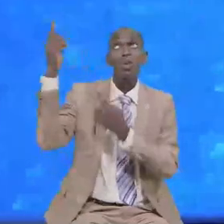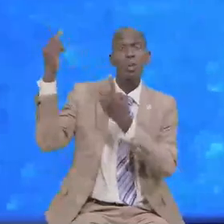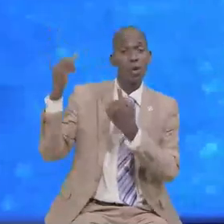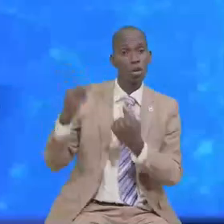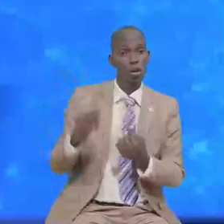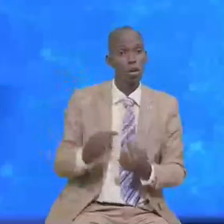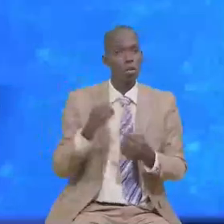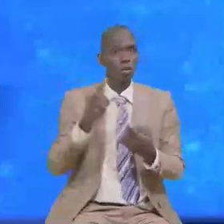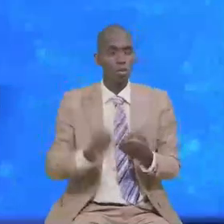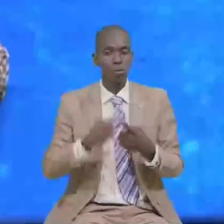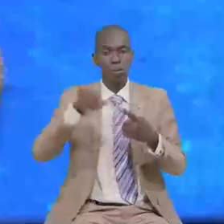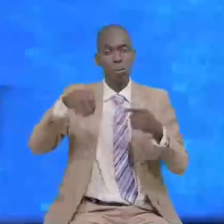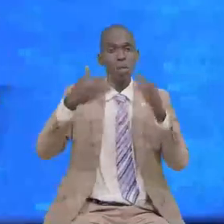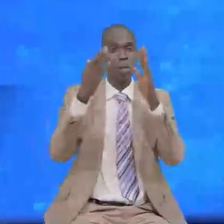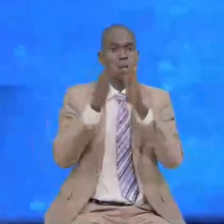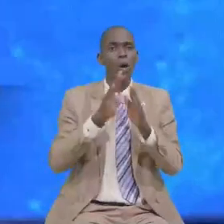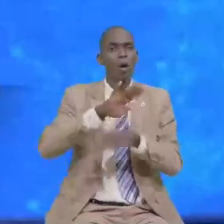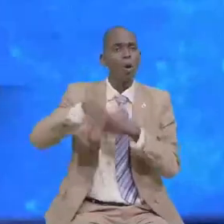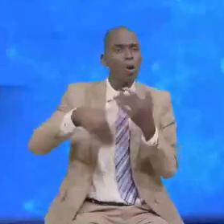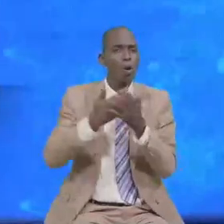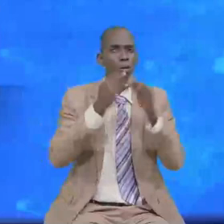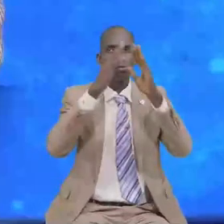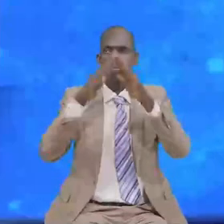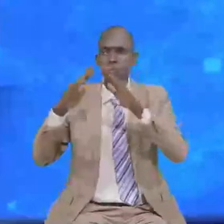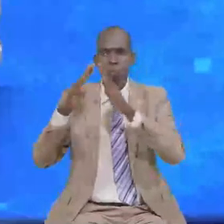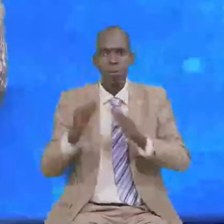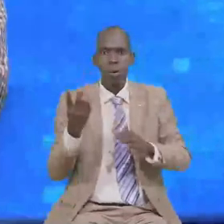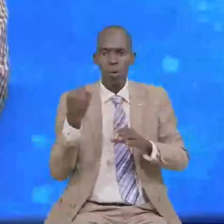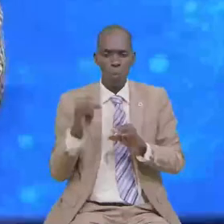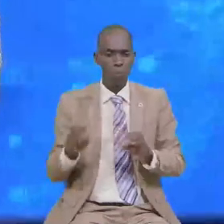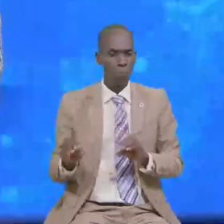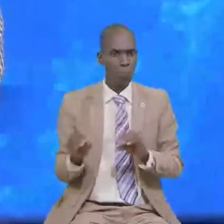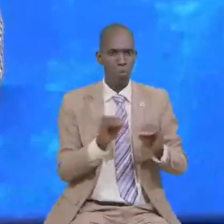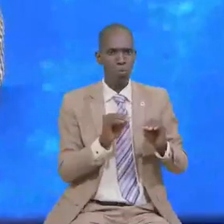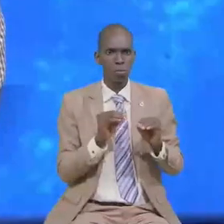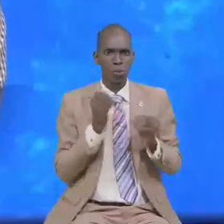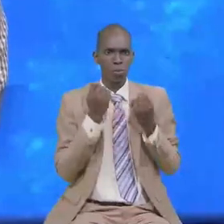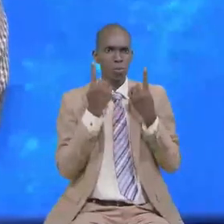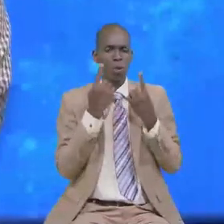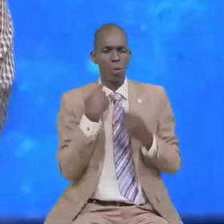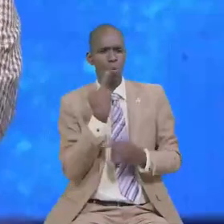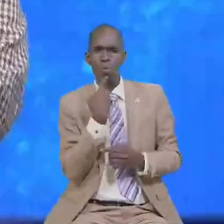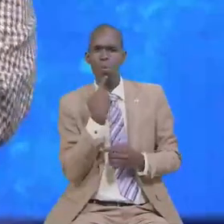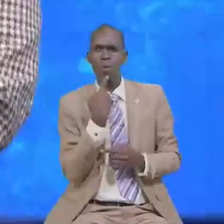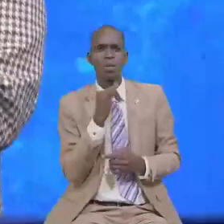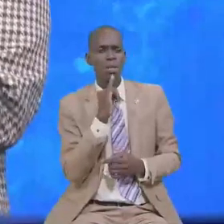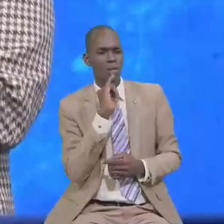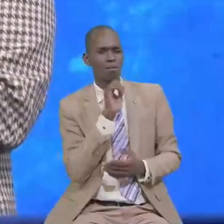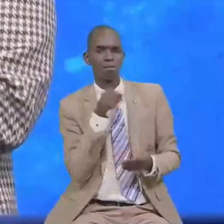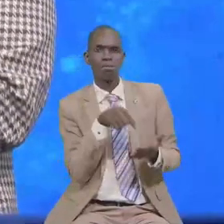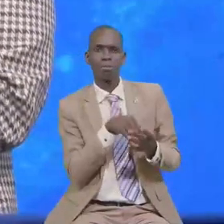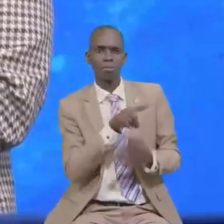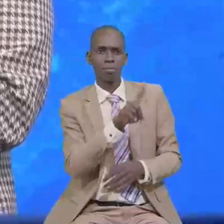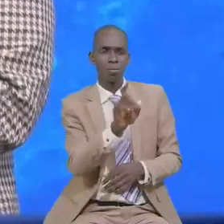Lorsqu'il entra dans Jérusalem, toute la ville fut émue et l'on